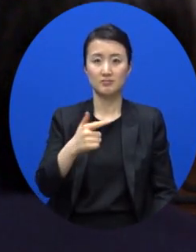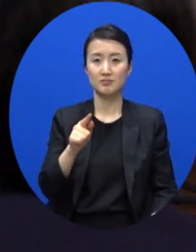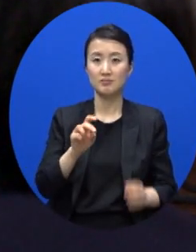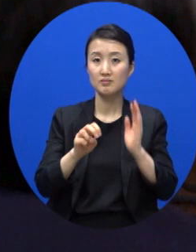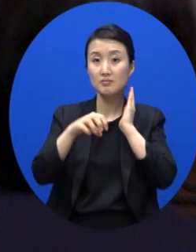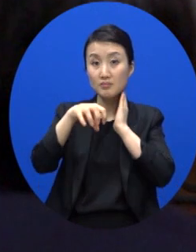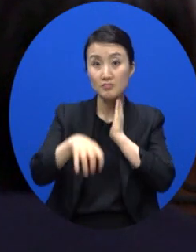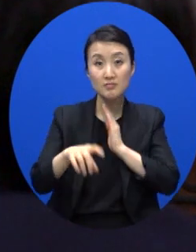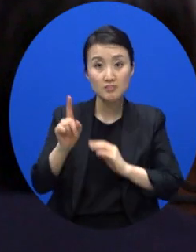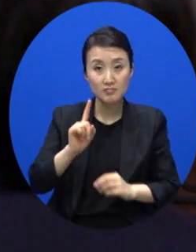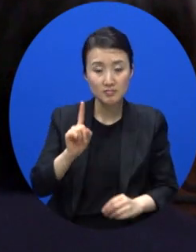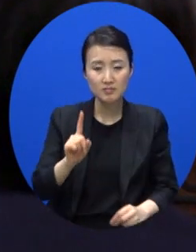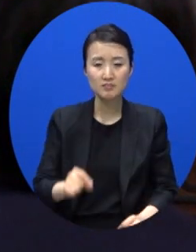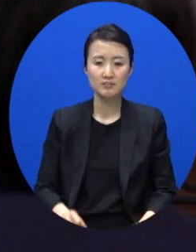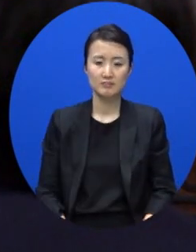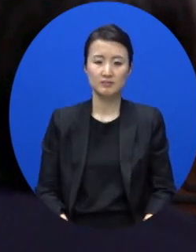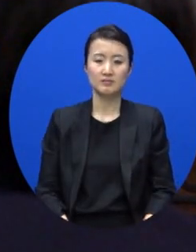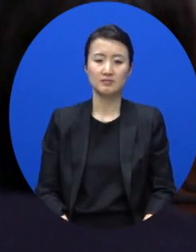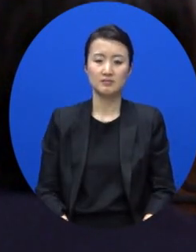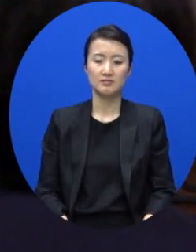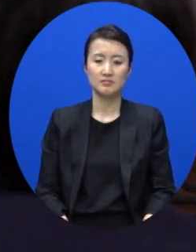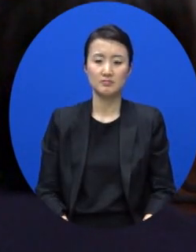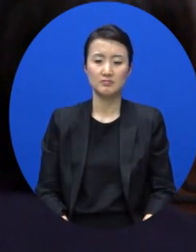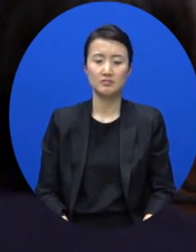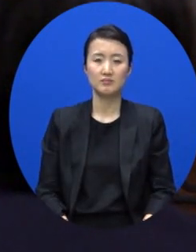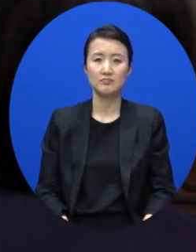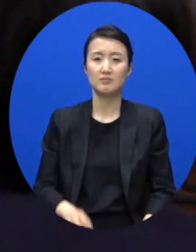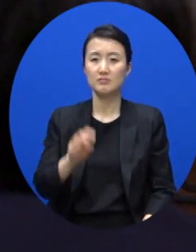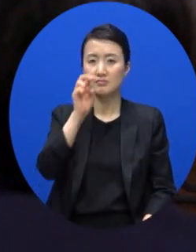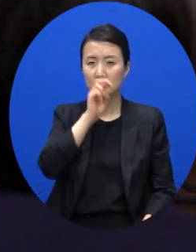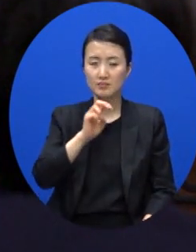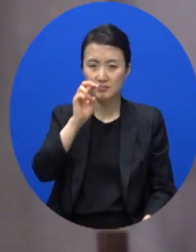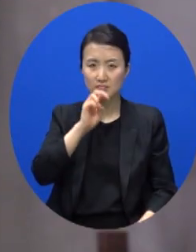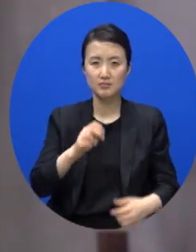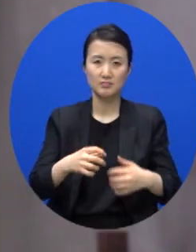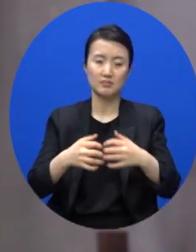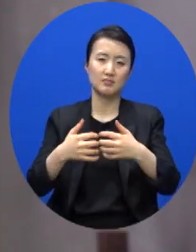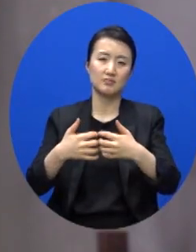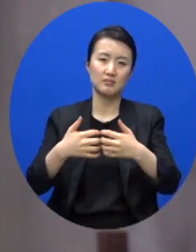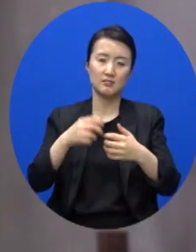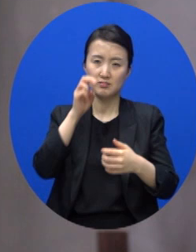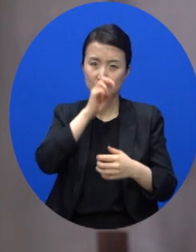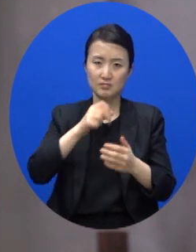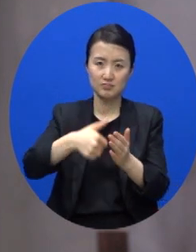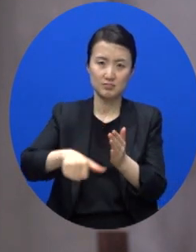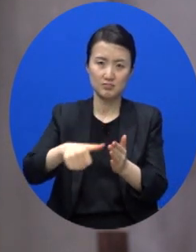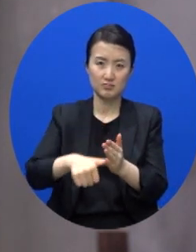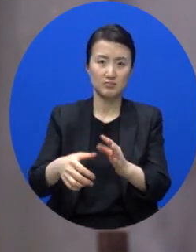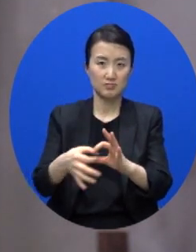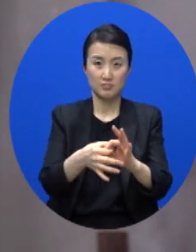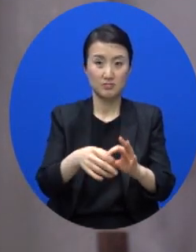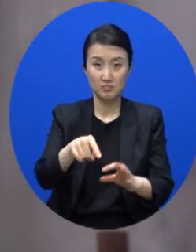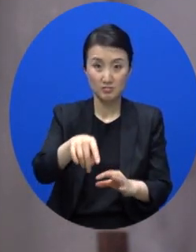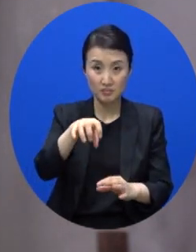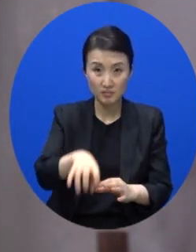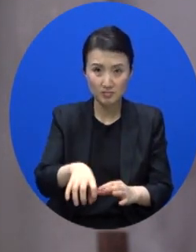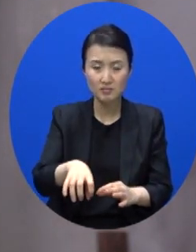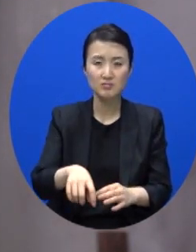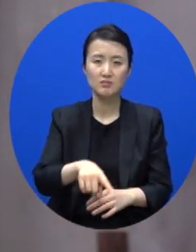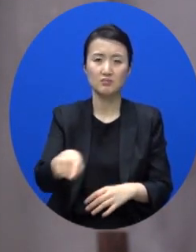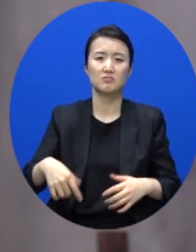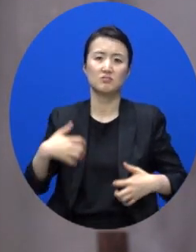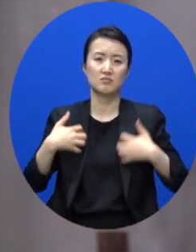신라 삼인삼주의 본고장이기 때문에 악기의 본고장입니다. 여기에서 그래서 세계 피리 축제라는